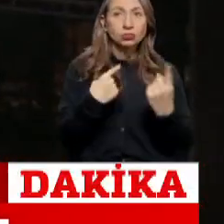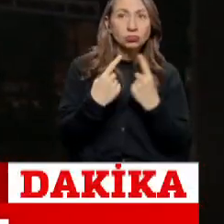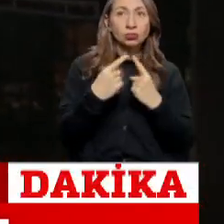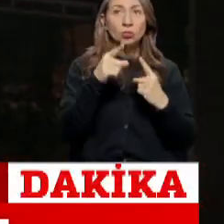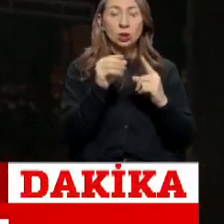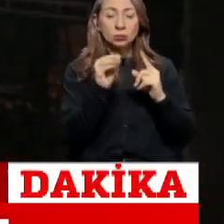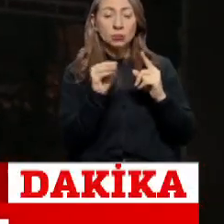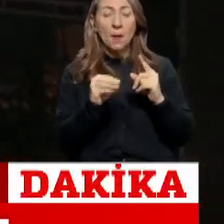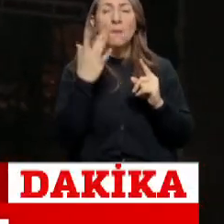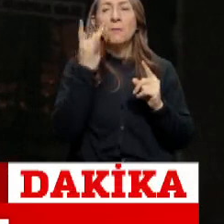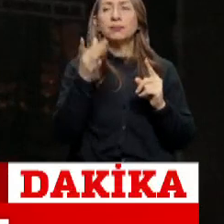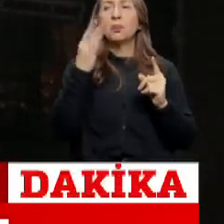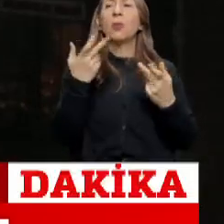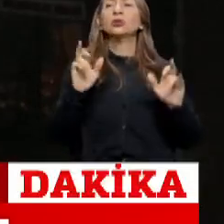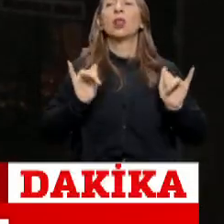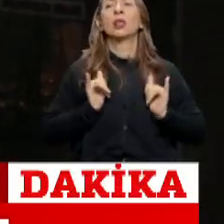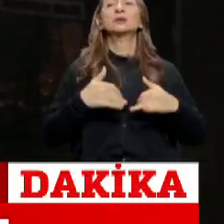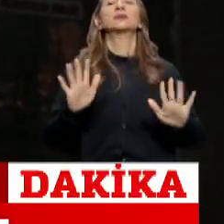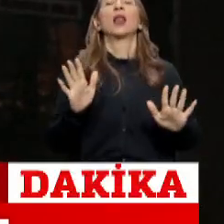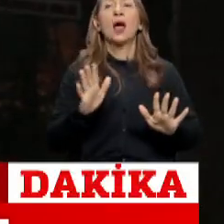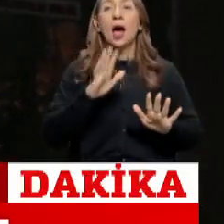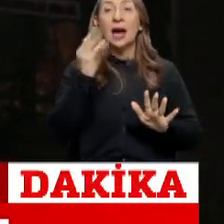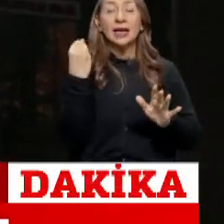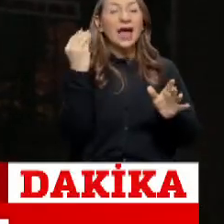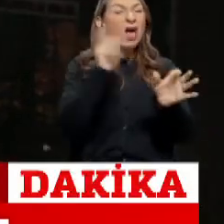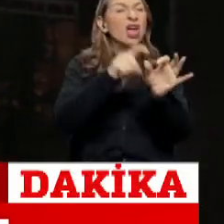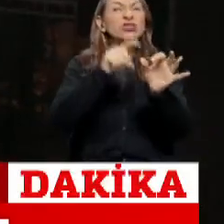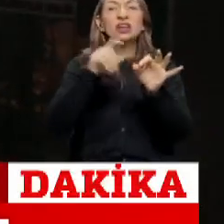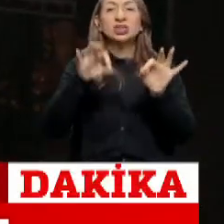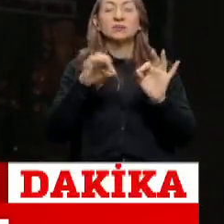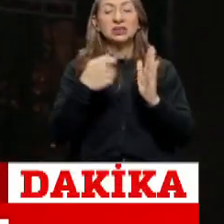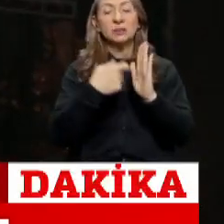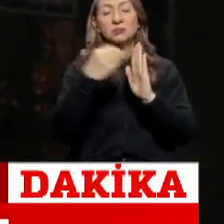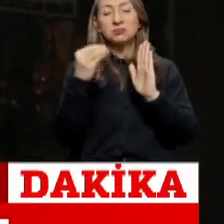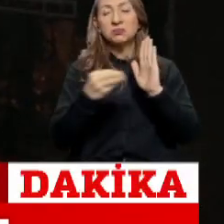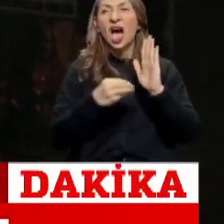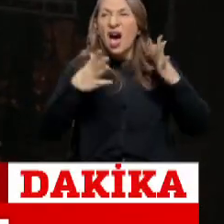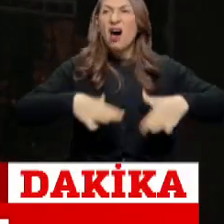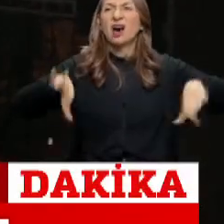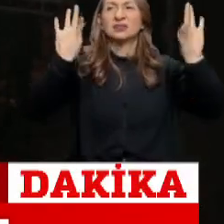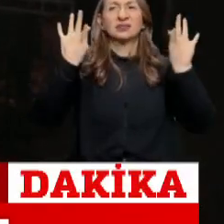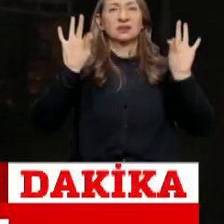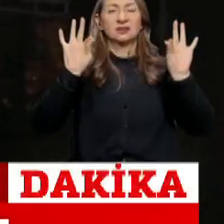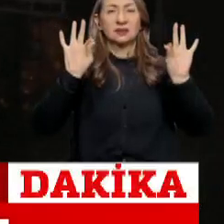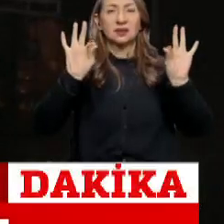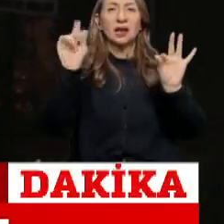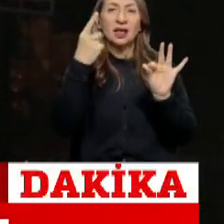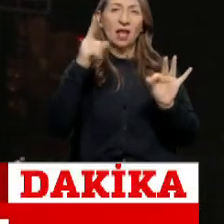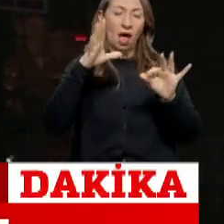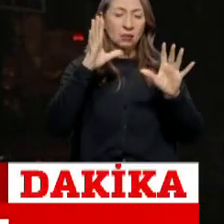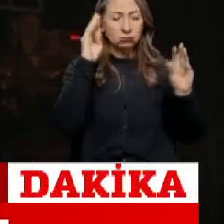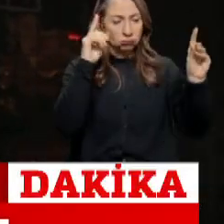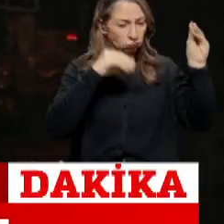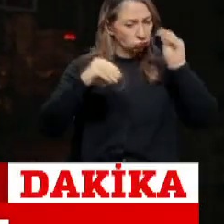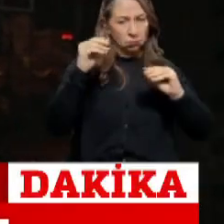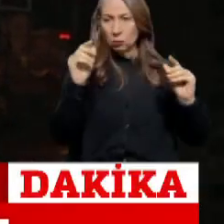hani bunları belirledi. Boş durmuyor dedi. Her yere atanacak isim şimdiden tak tak tak bütün Altılı Masa liderleri tarafından